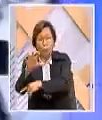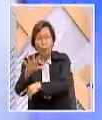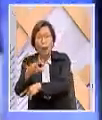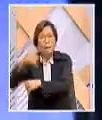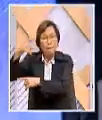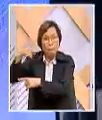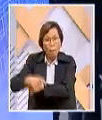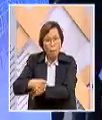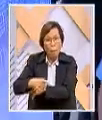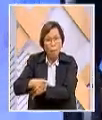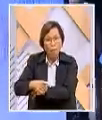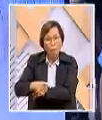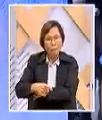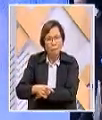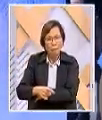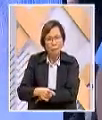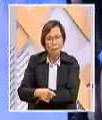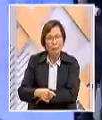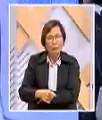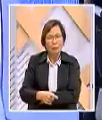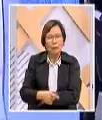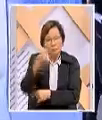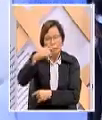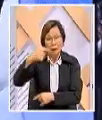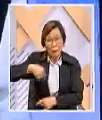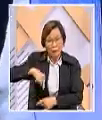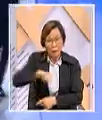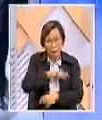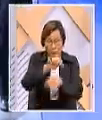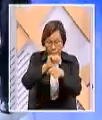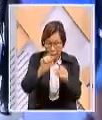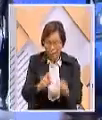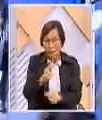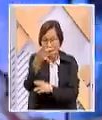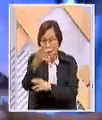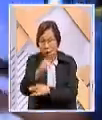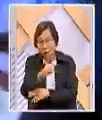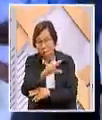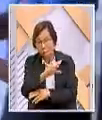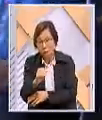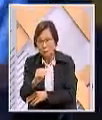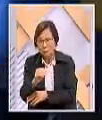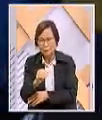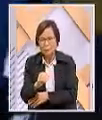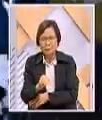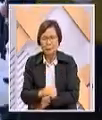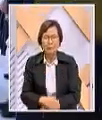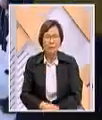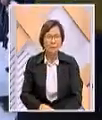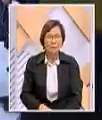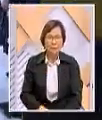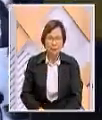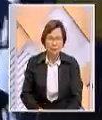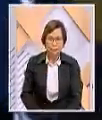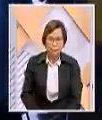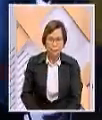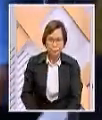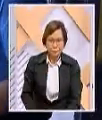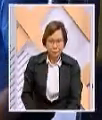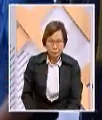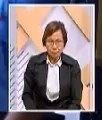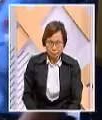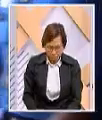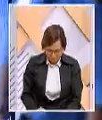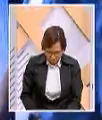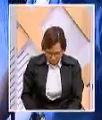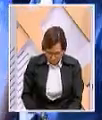perlu menjadi kebanggaan bukan saja bagi kami warga RTM, tapi juga buat anda penuh setia RTM.